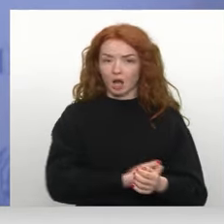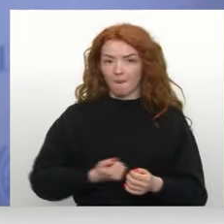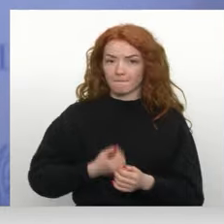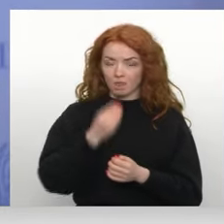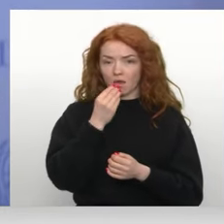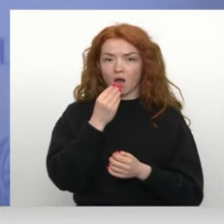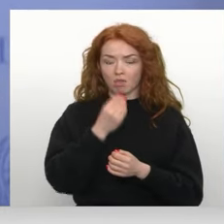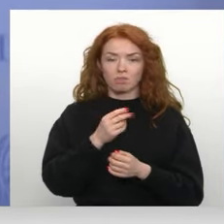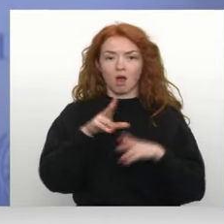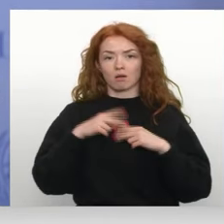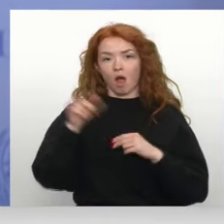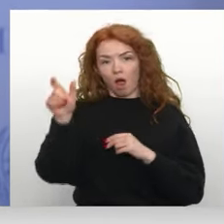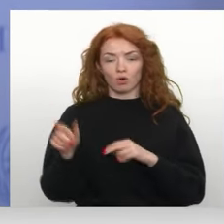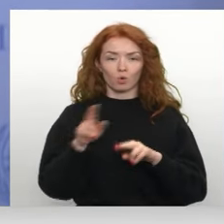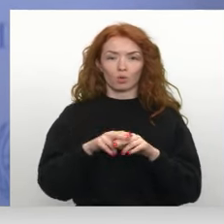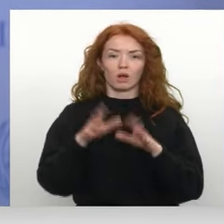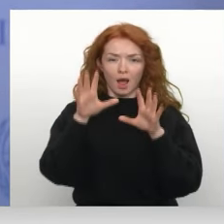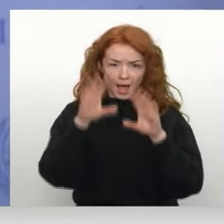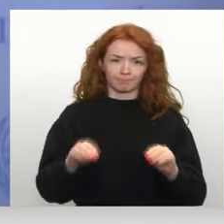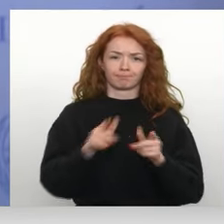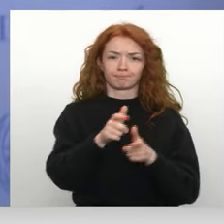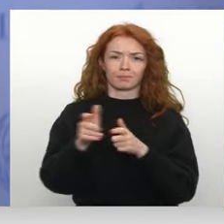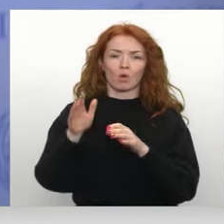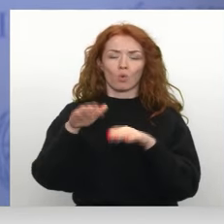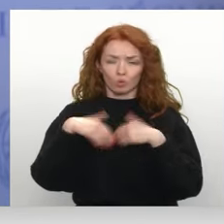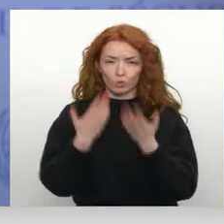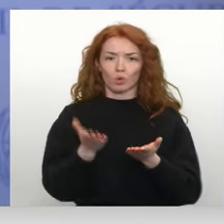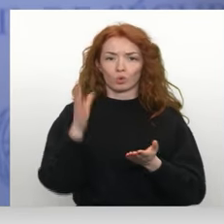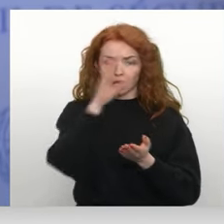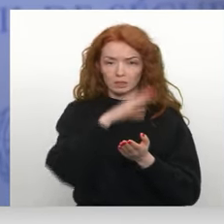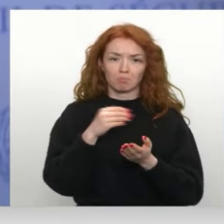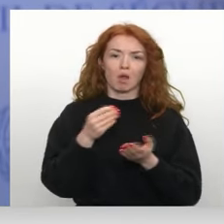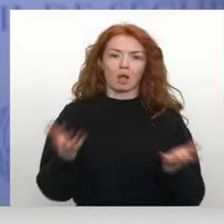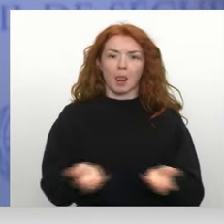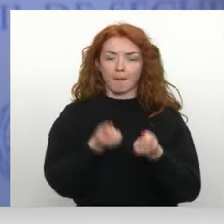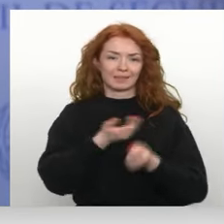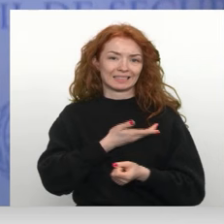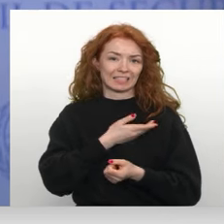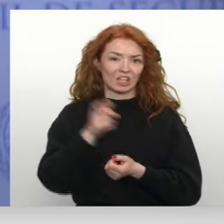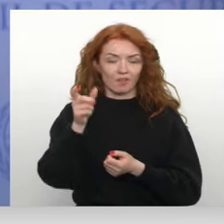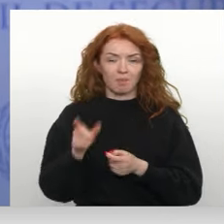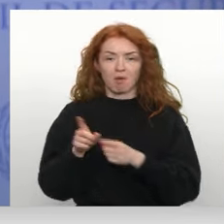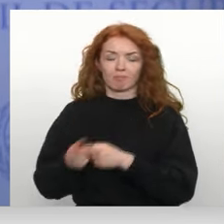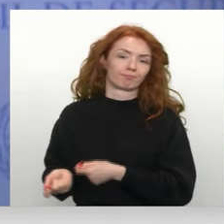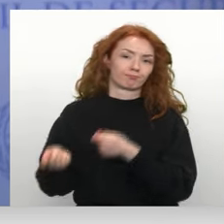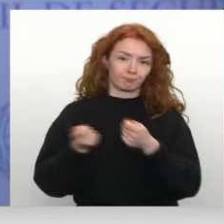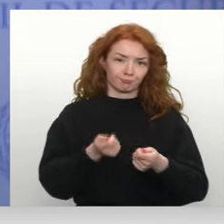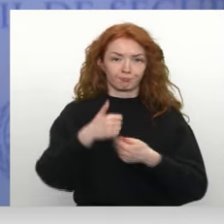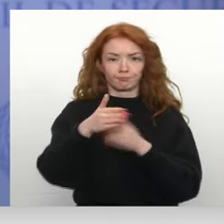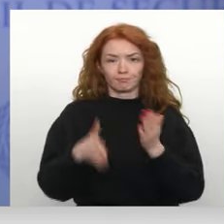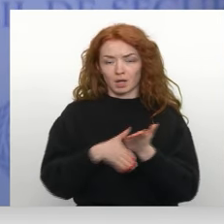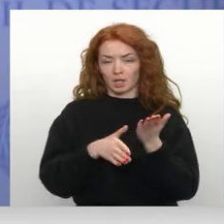ieročus un novēršot visus šķēršļus lai nodrošinātu dzīvības glābšanas palīdzības piegādi vajadzīgajā ātrumā un